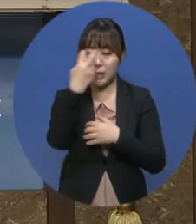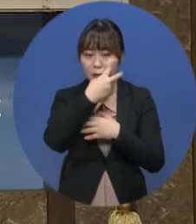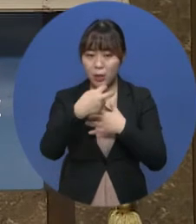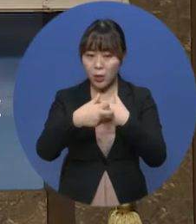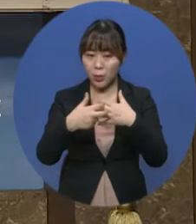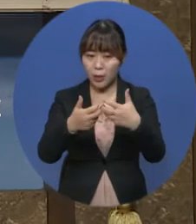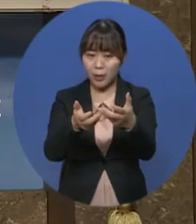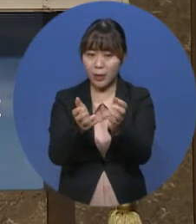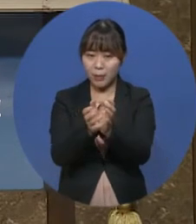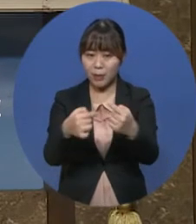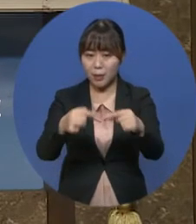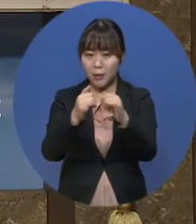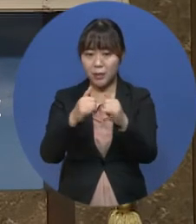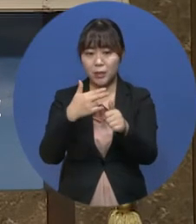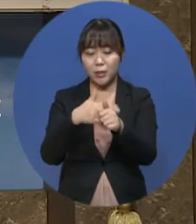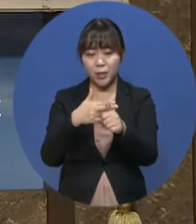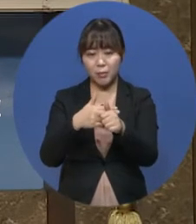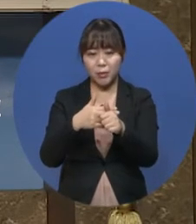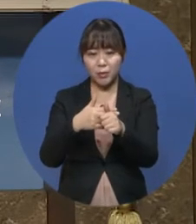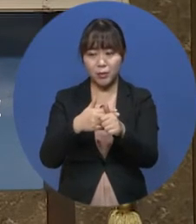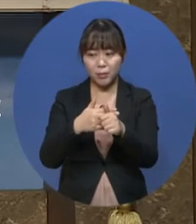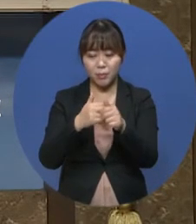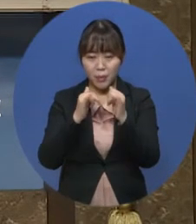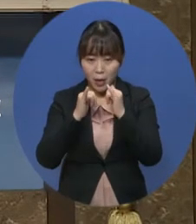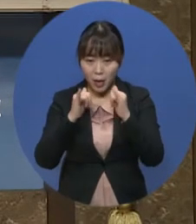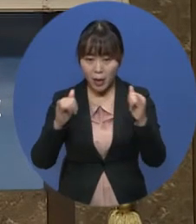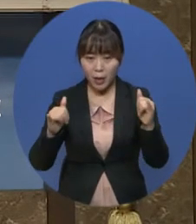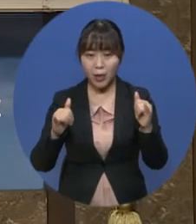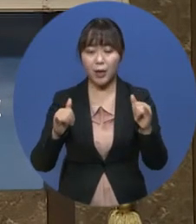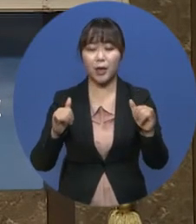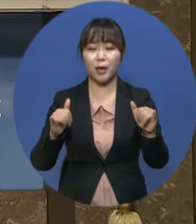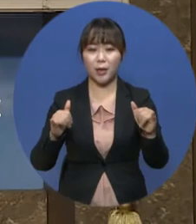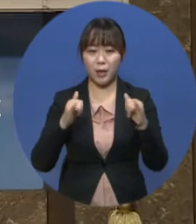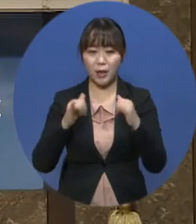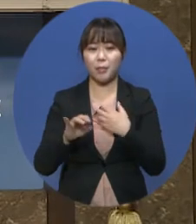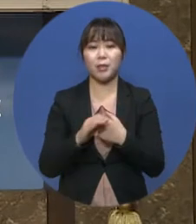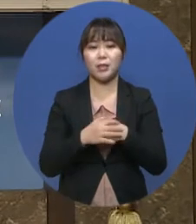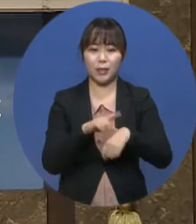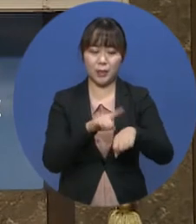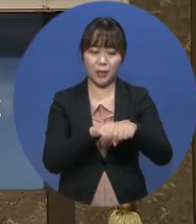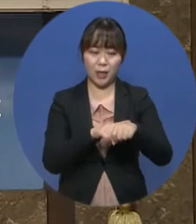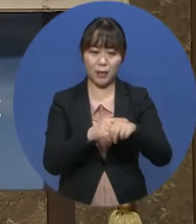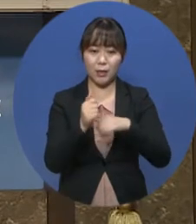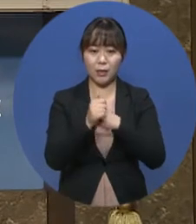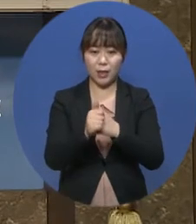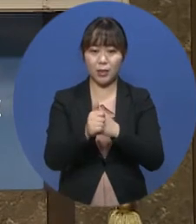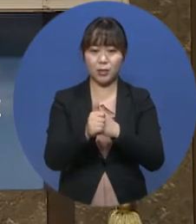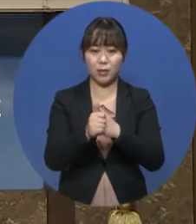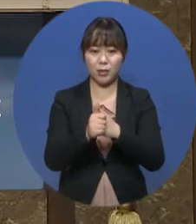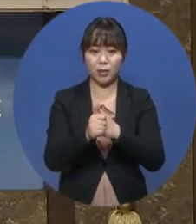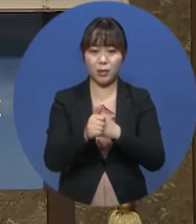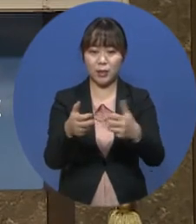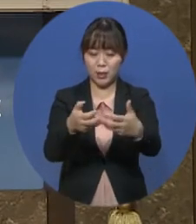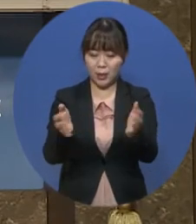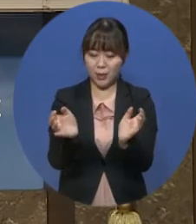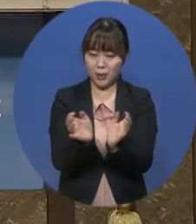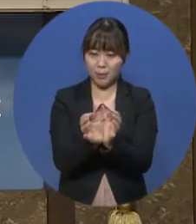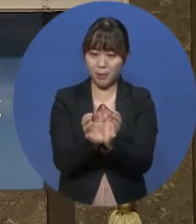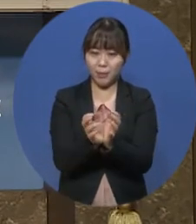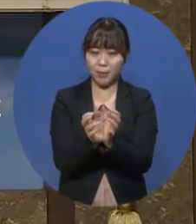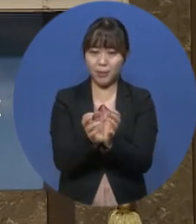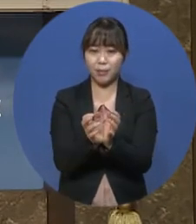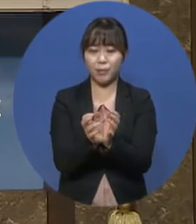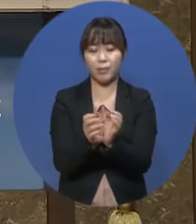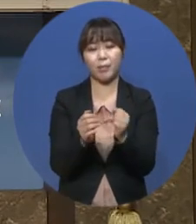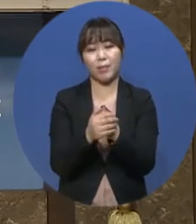선생님들은 연락을 주시면 예 안좋고 시간 배정 에 따라서 그 이동 팀의 이제 이렇게